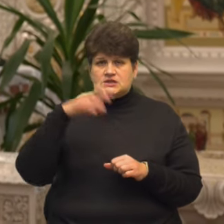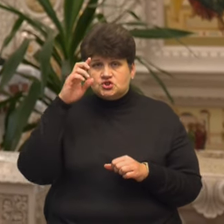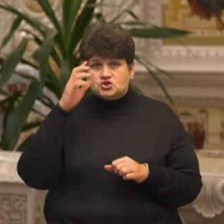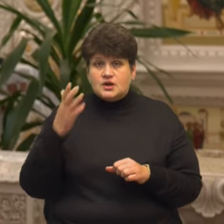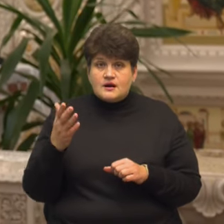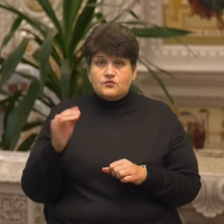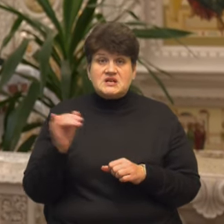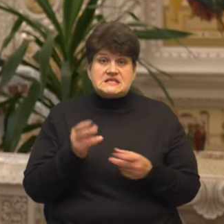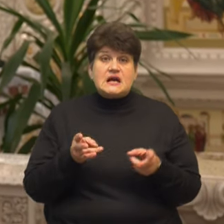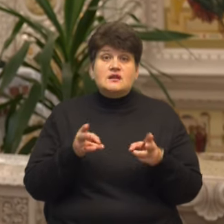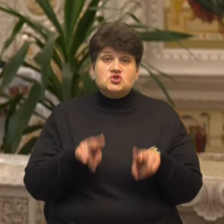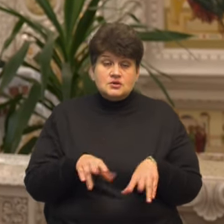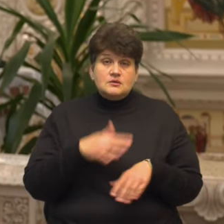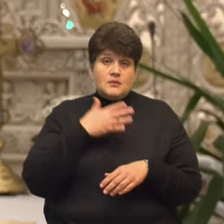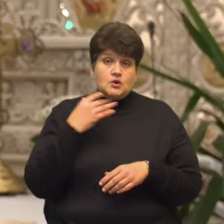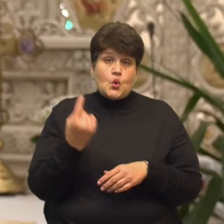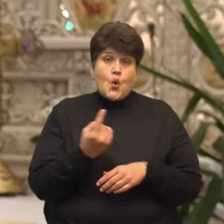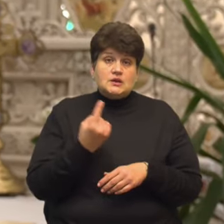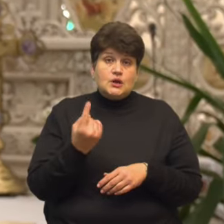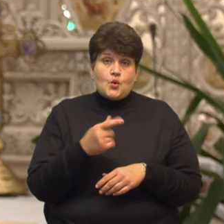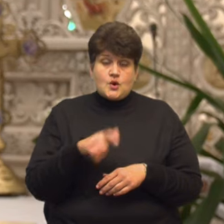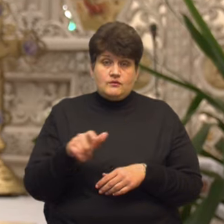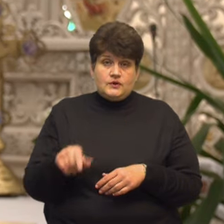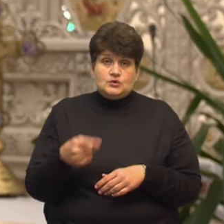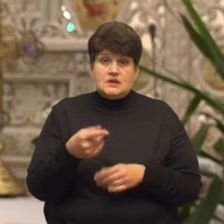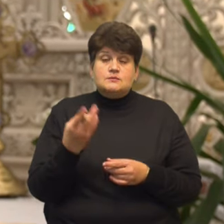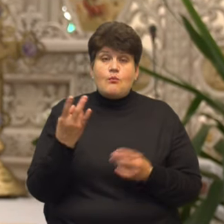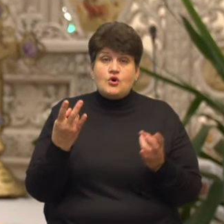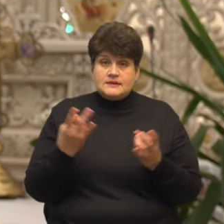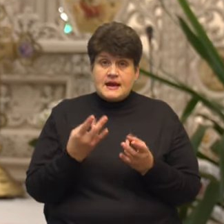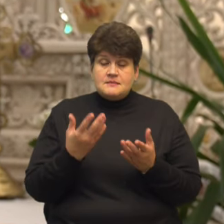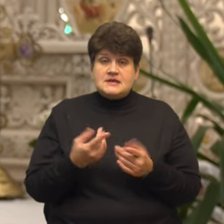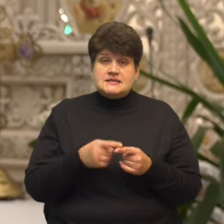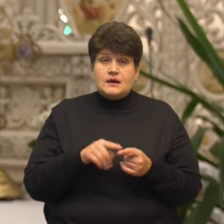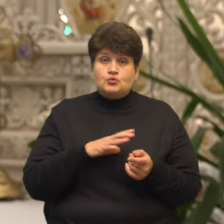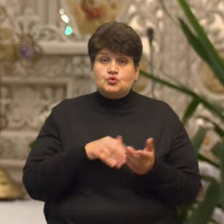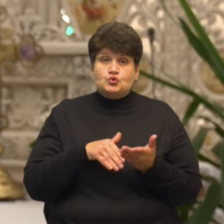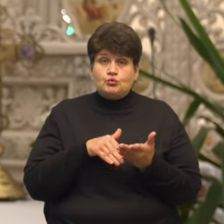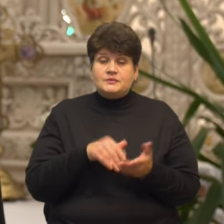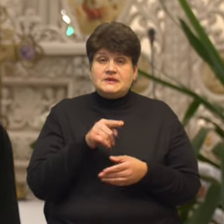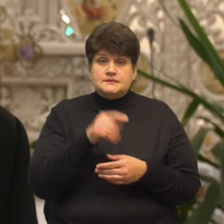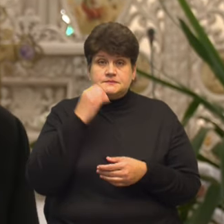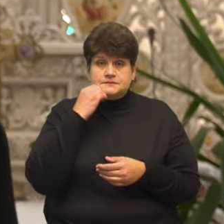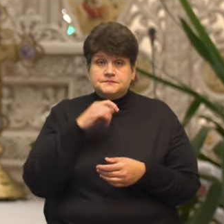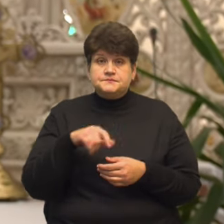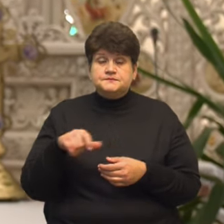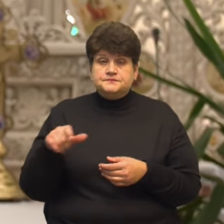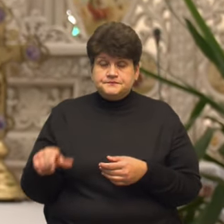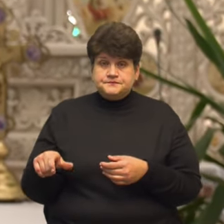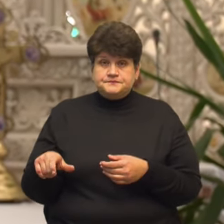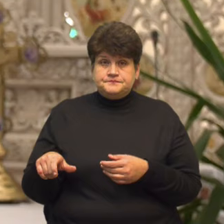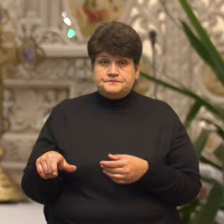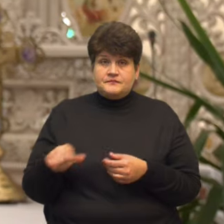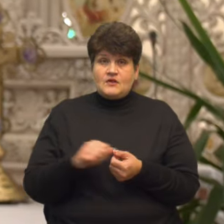і залишилося багато одиноких людей одна з таких потреб то було допомогти тим похилим людям в